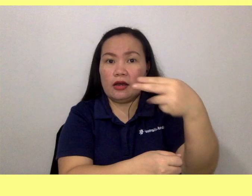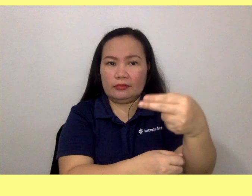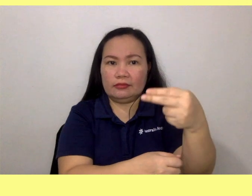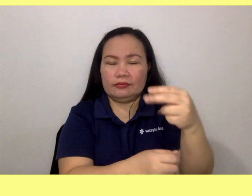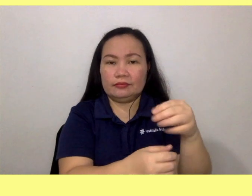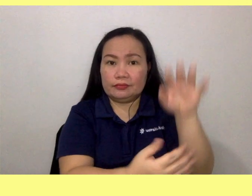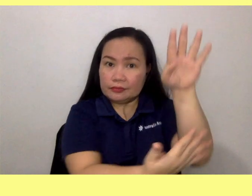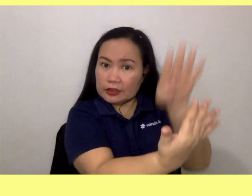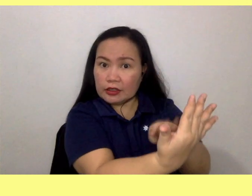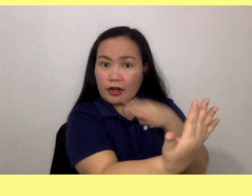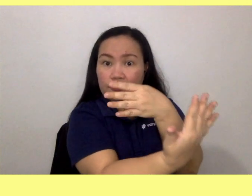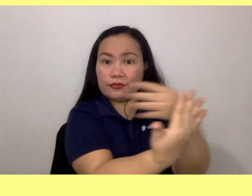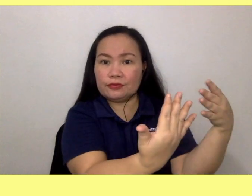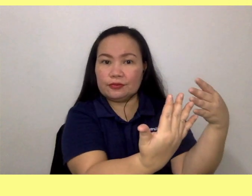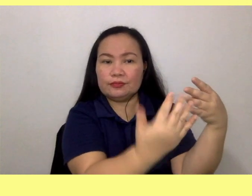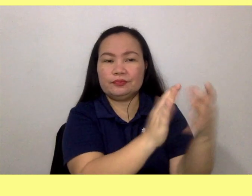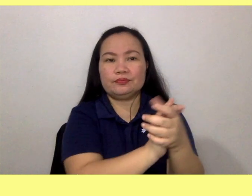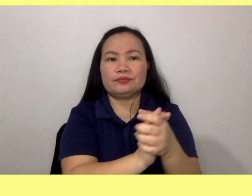natin siya.